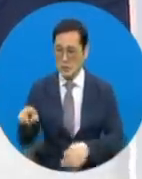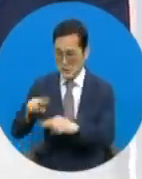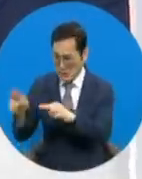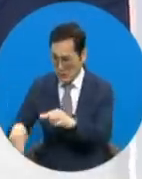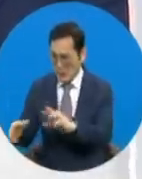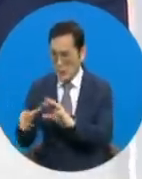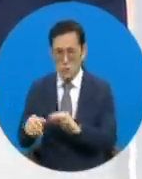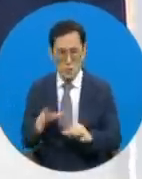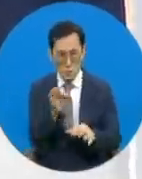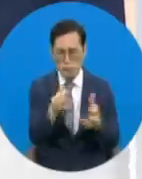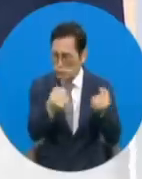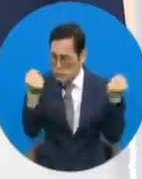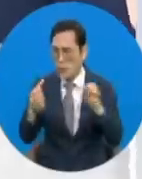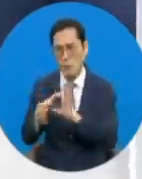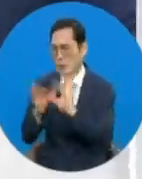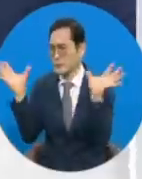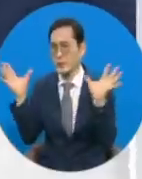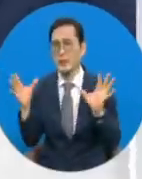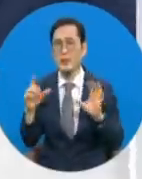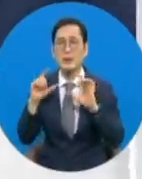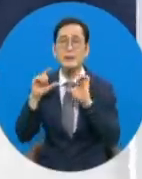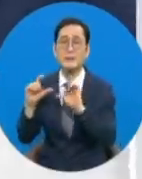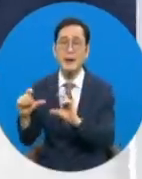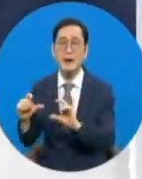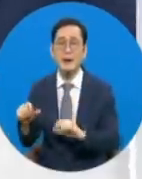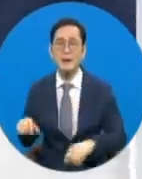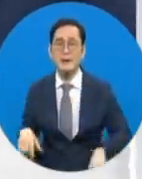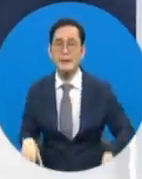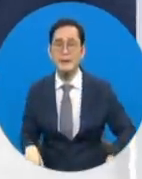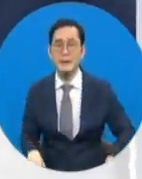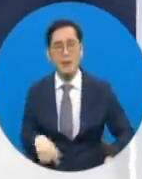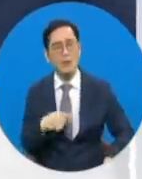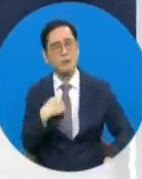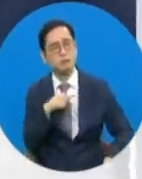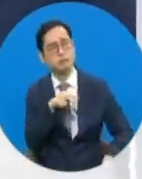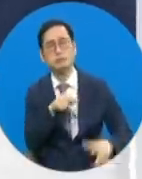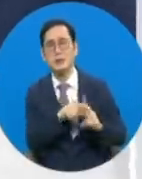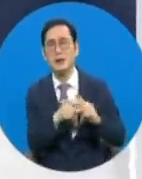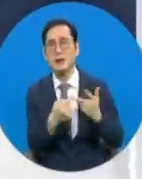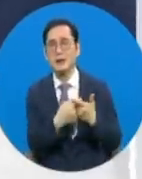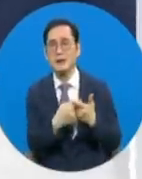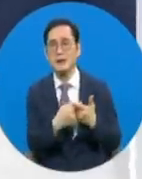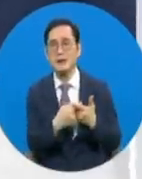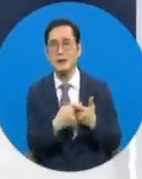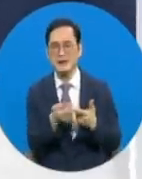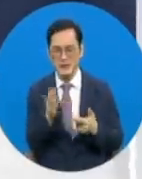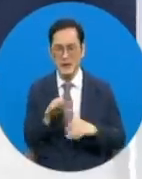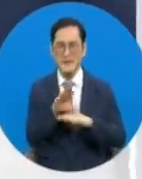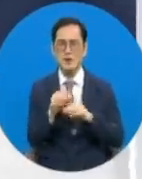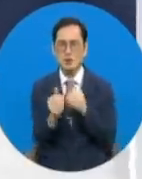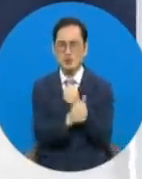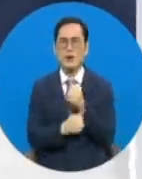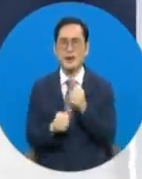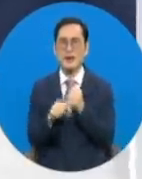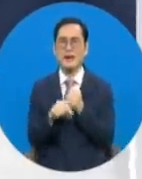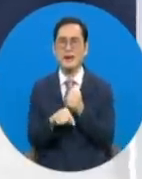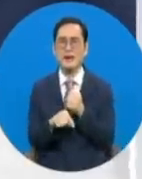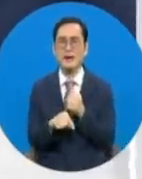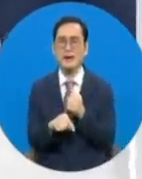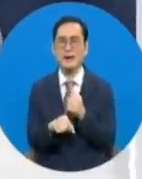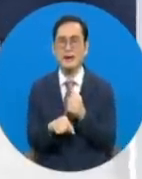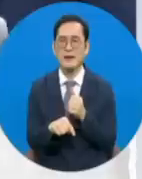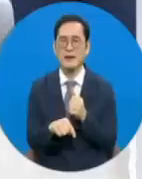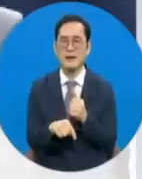사퇴는 사퇴입니다 라고 이야기를 할 수 있을 것 같아요. 여기에서 문제는 사실 여기에서 방통위가 좀 역할을 해줘야 되는데 아직까지